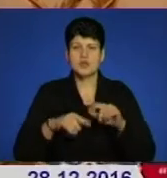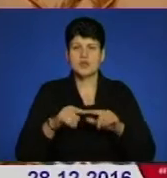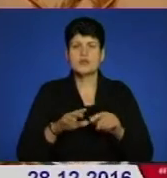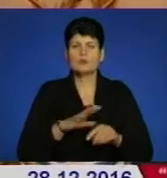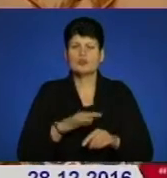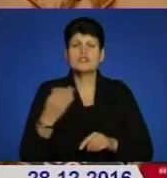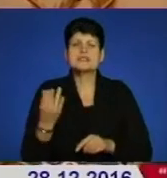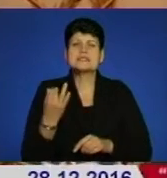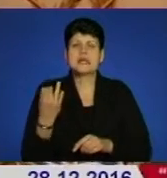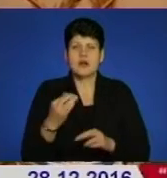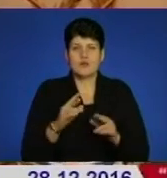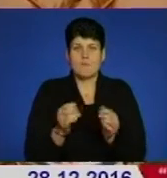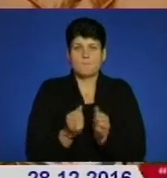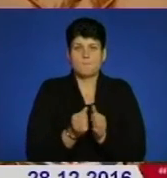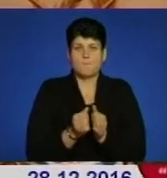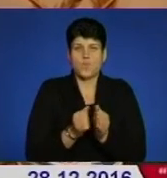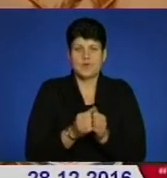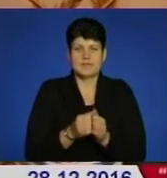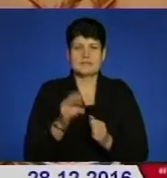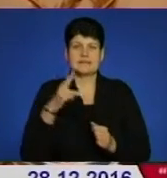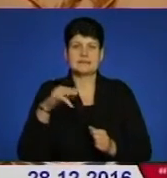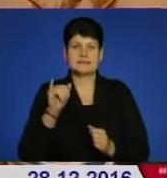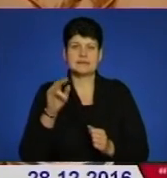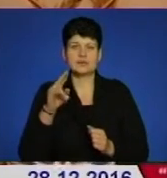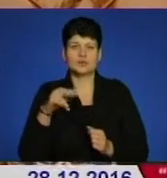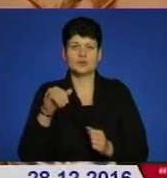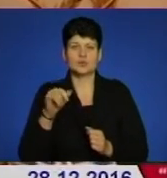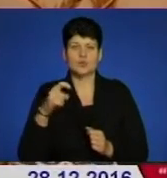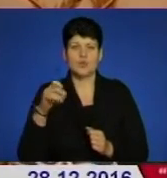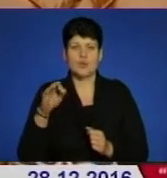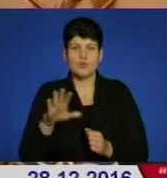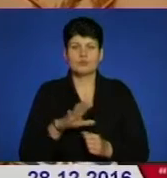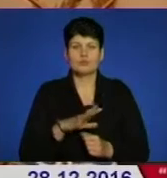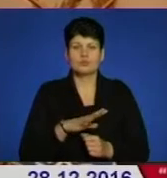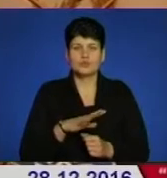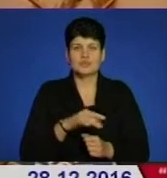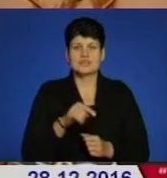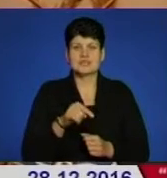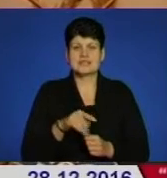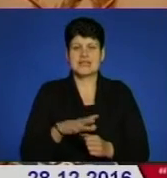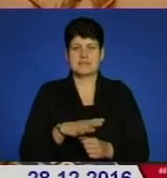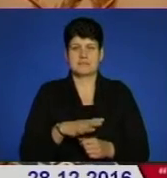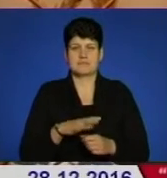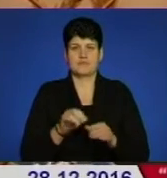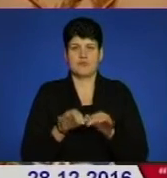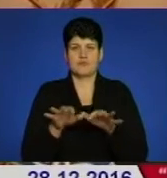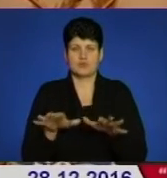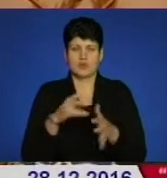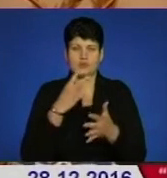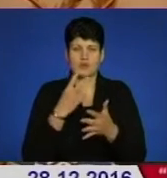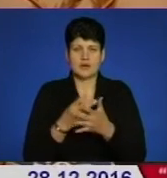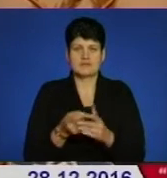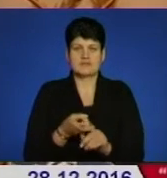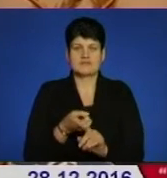цікаво, якщо б поряд із дідухом був і цей павук, який показує родовідні зв'язки у